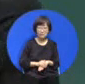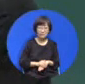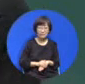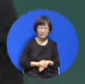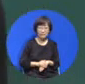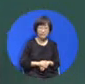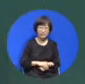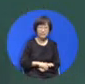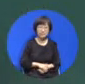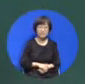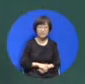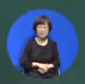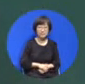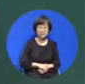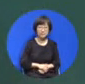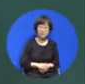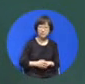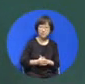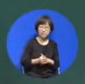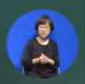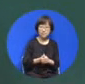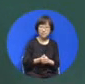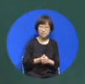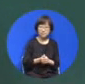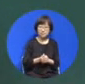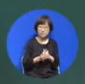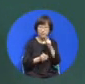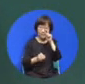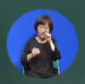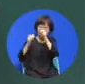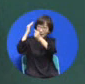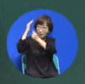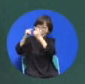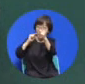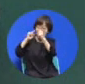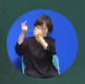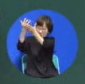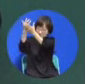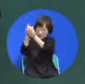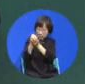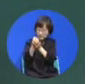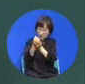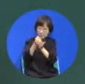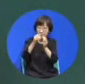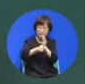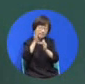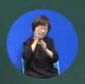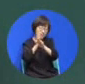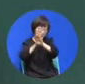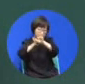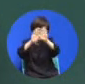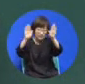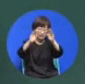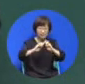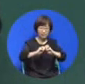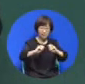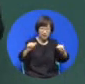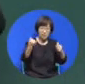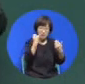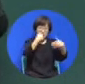받고 나면은 어떤 일이 벌어지는 거 아니까 하늘과 땅과